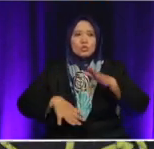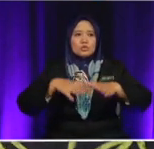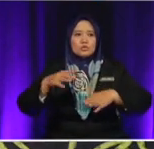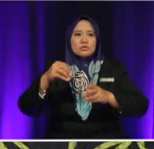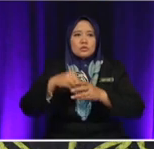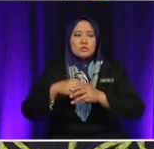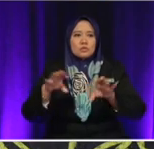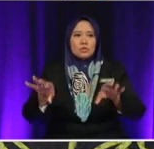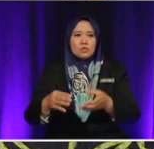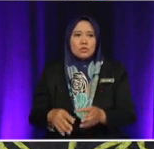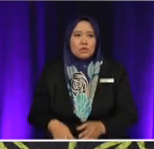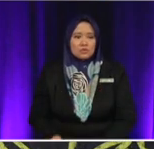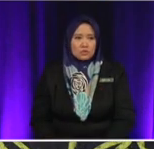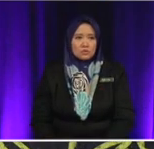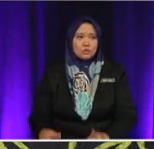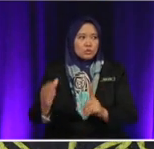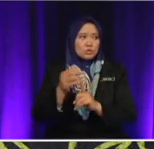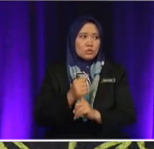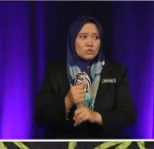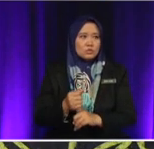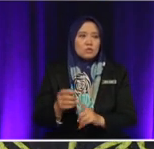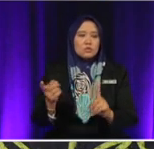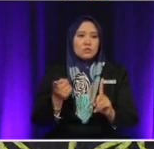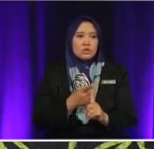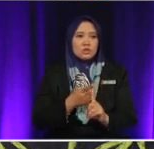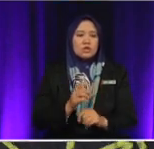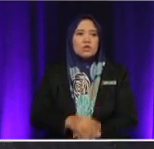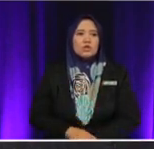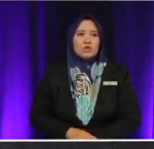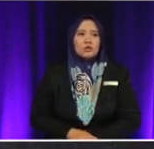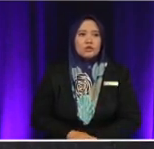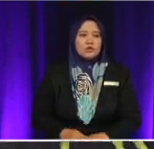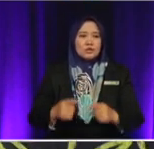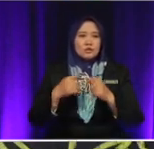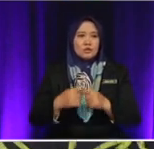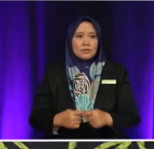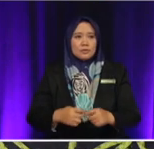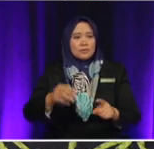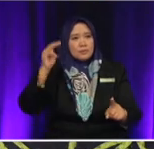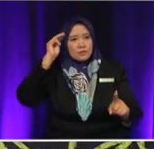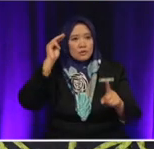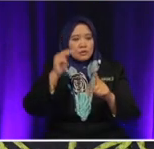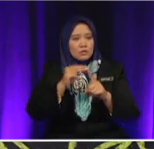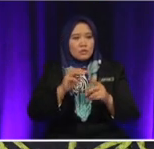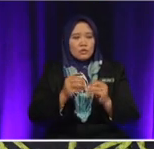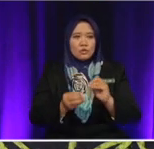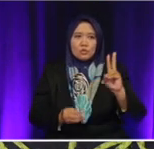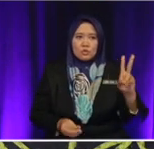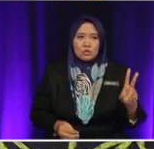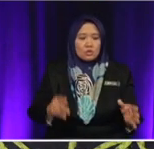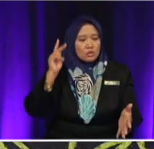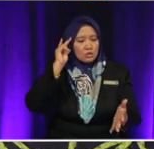pertama, ialah tetapkan matlamat spesifik. Yang kedua, kenal pasti masalah. Yang